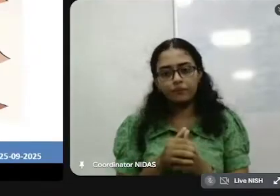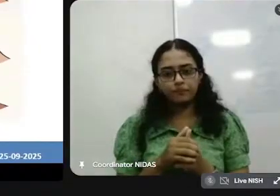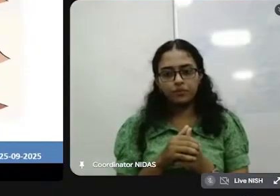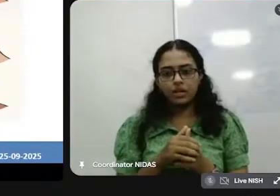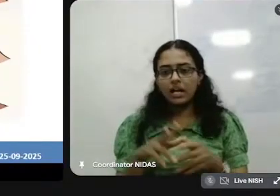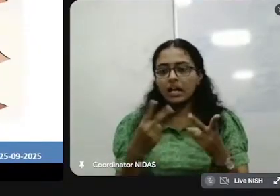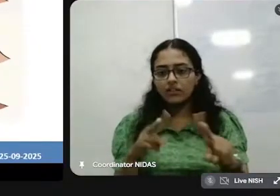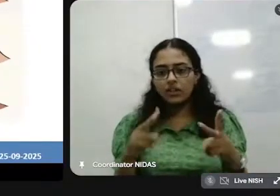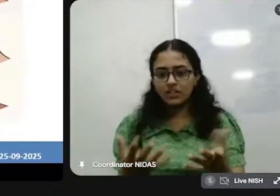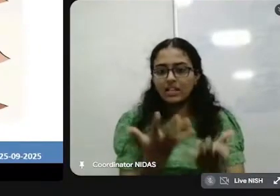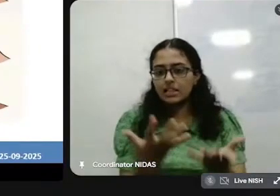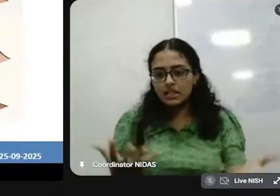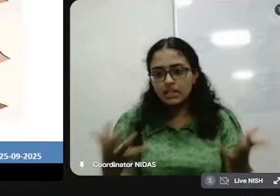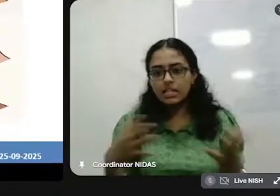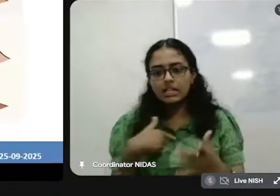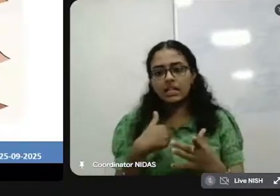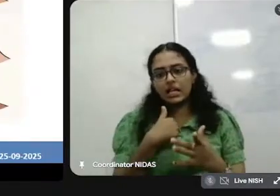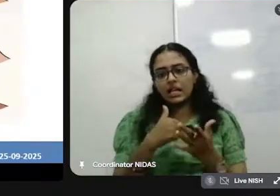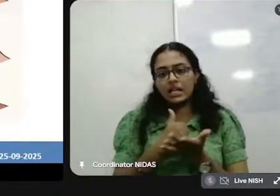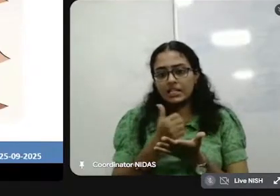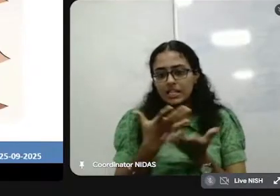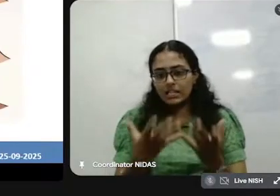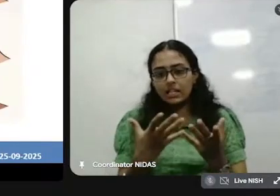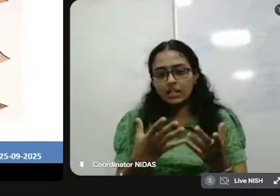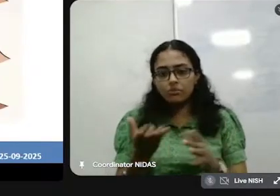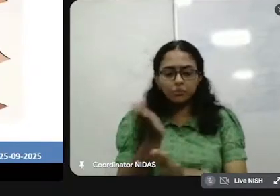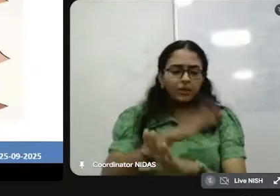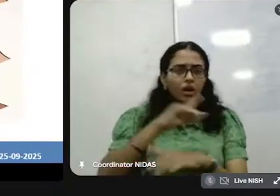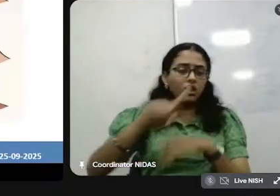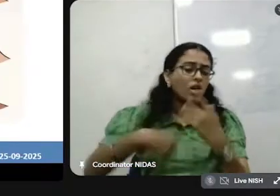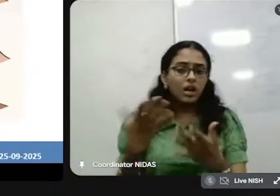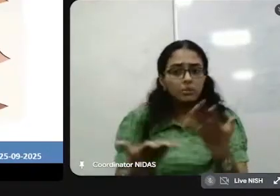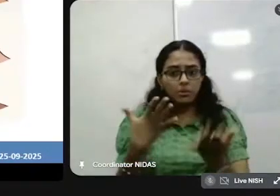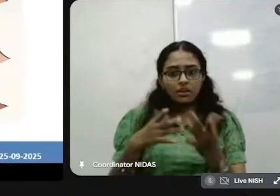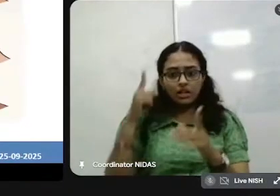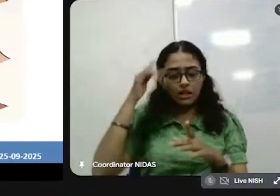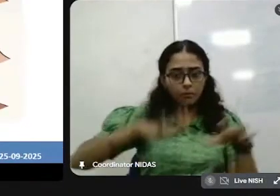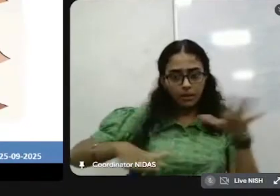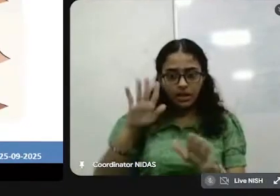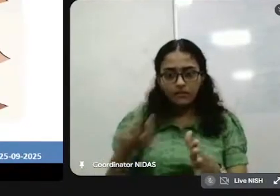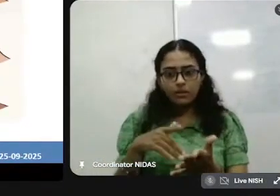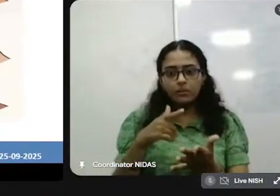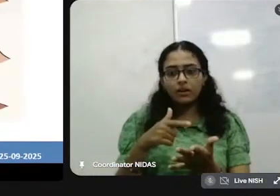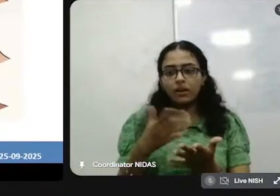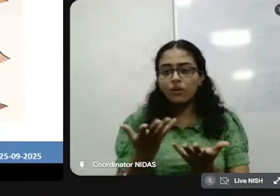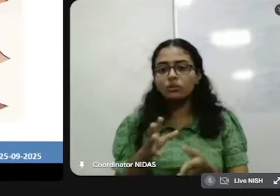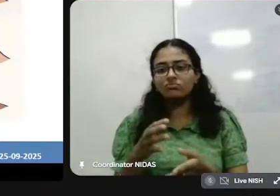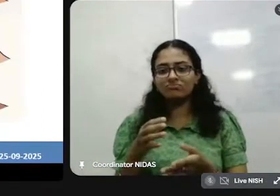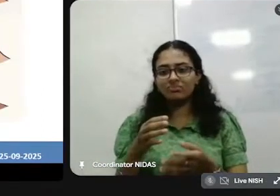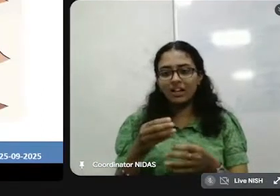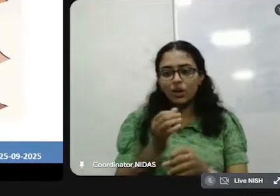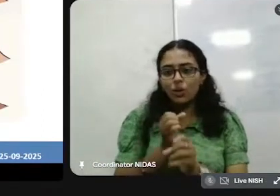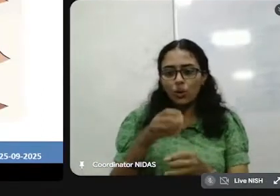വേണ്ടി സാധനങ്ങളൊക്കെ കൃത്യമായിട്ട് എടുത്ത് വെക്കാനായിട്ട് നമുക്ക് പറയാം. ഇപ്പൊ വെള്ളം വേണം, പാല് വേണം, പഞ്ചസാര വേണം, ചായപ്പൊടി വേണം. അപ്പൊ അതിന്